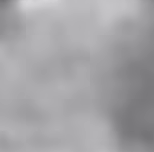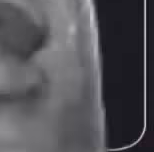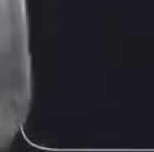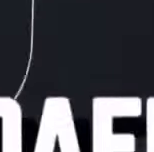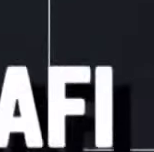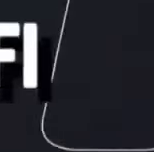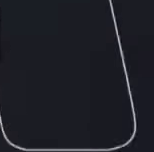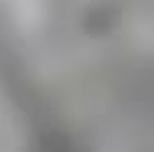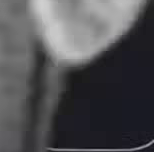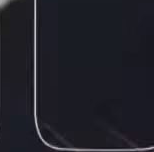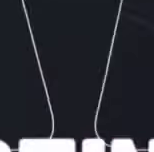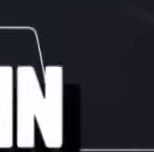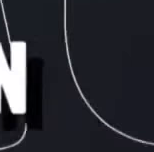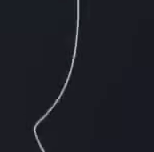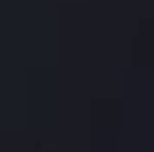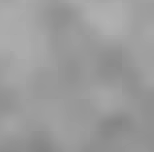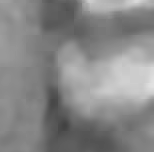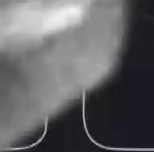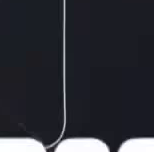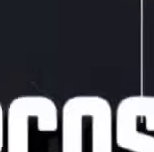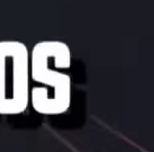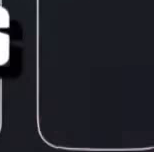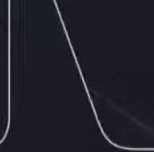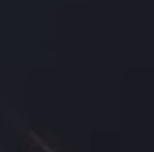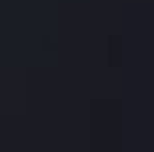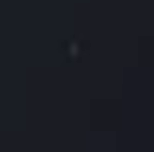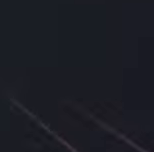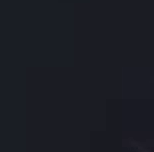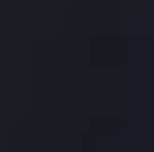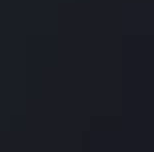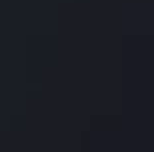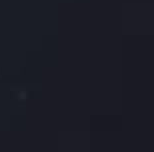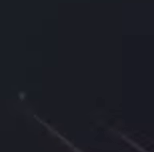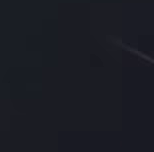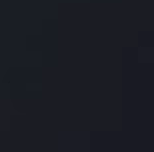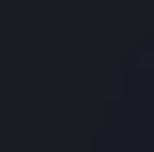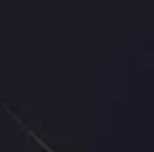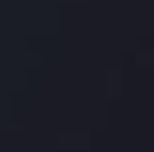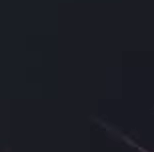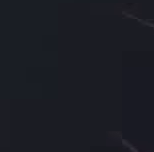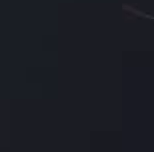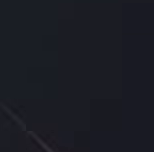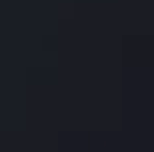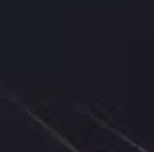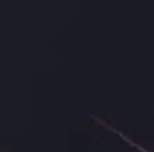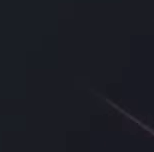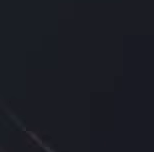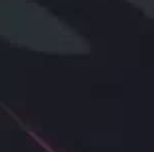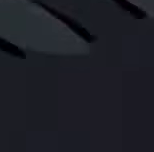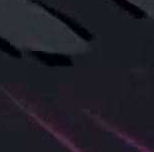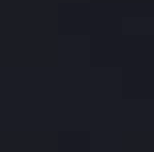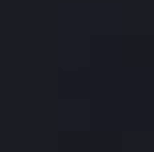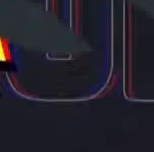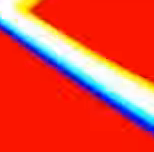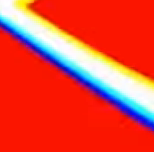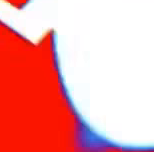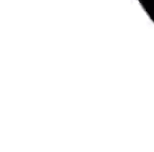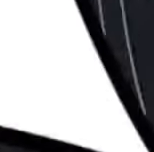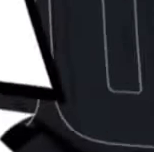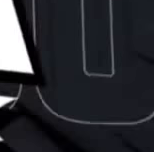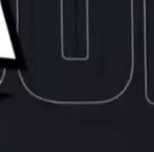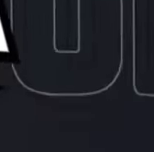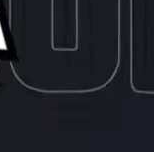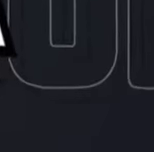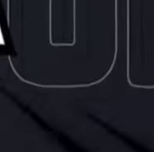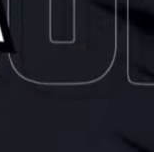at maging ang Pilipinas, hindi nakatakas sa kamay na bakal. Ano ba ang modus operandi ng mga diktador?